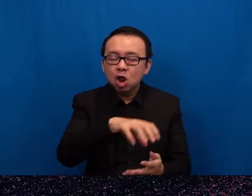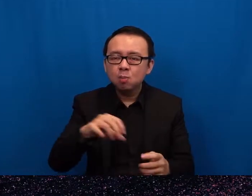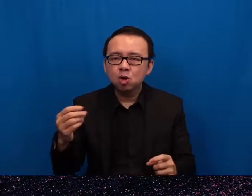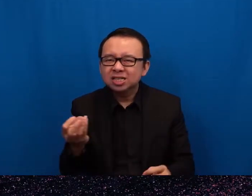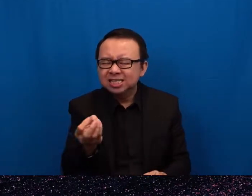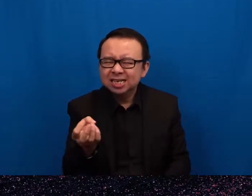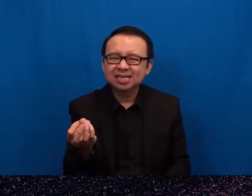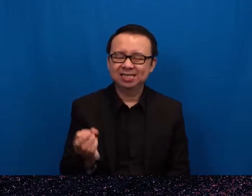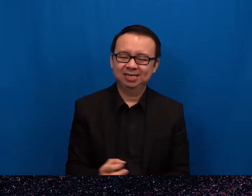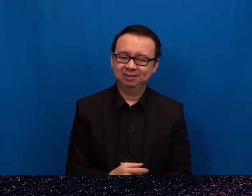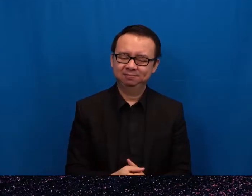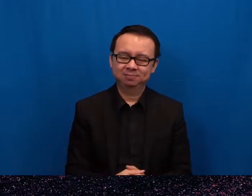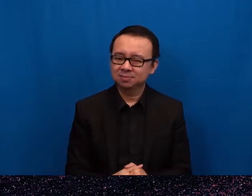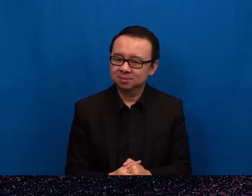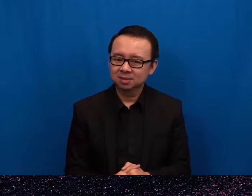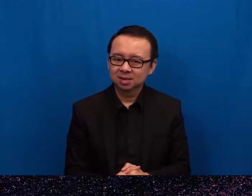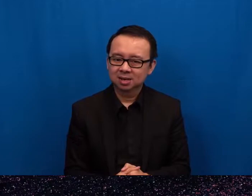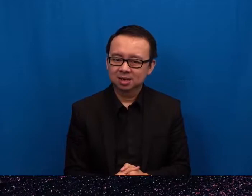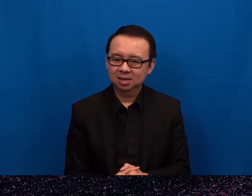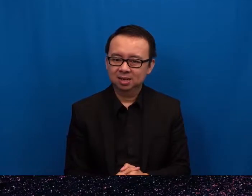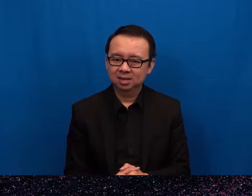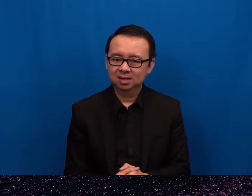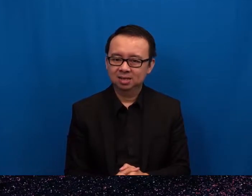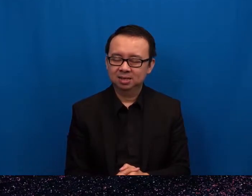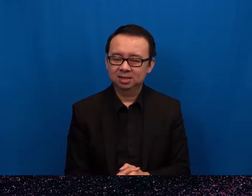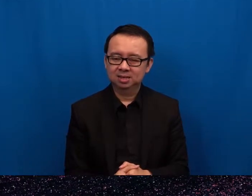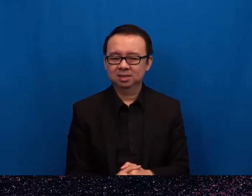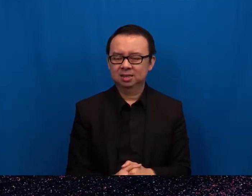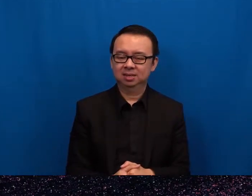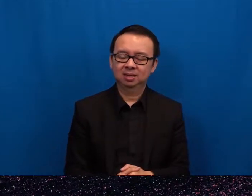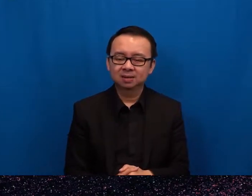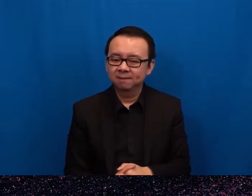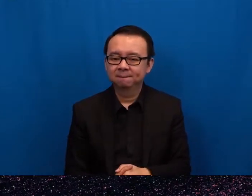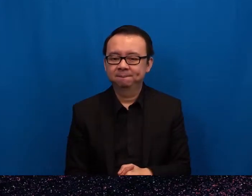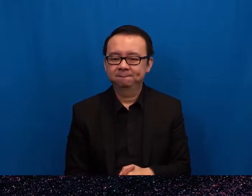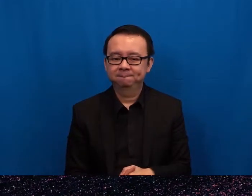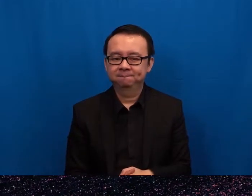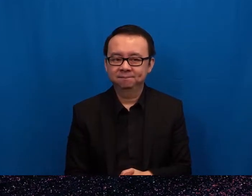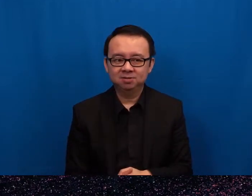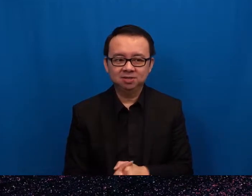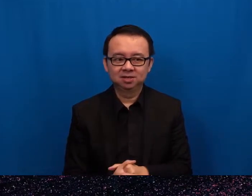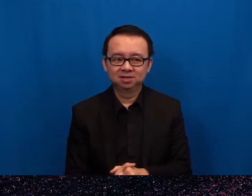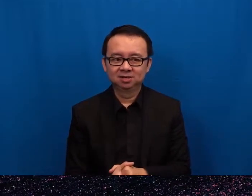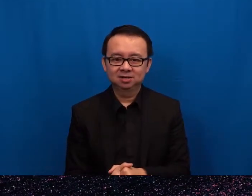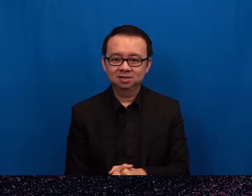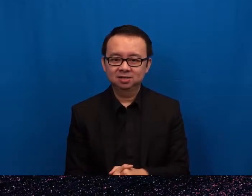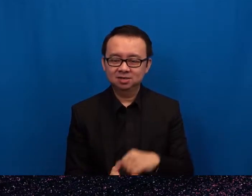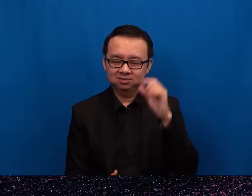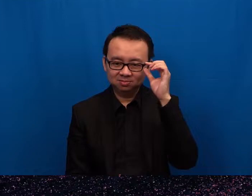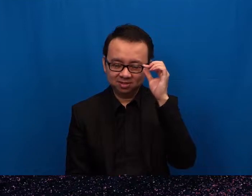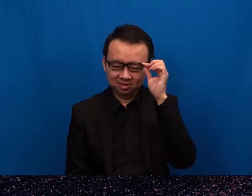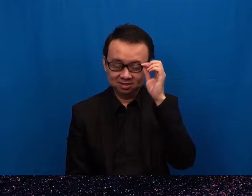ketika dia tiba di Efesus. Di situ didapatinya beberapa orang murid. Kita tahulah, kasih bocoran sedikit di ayat-ayat nanti. Jumlahnya 12.